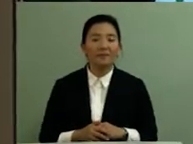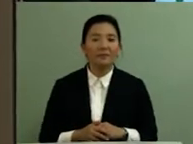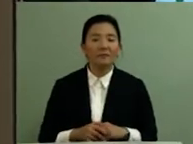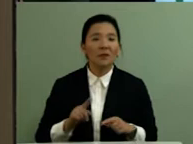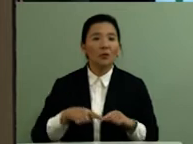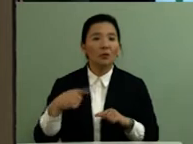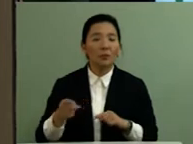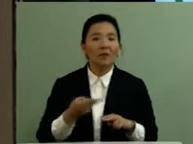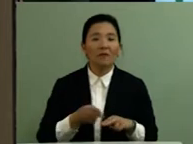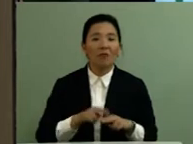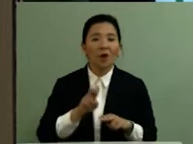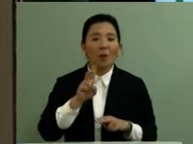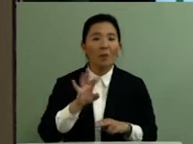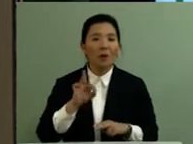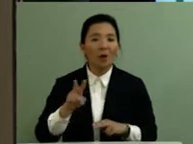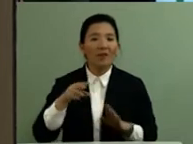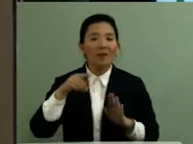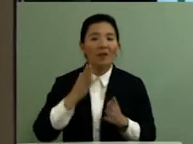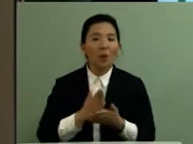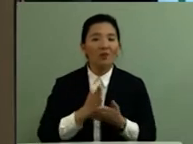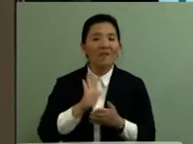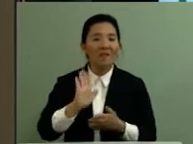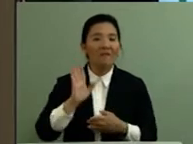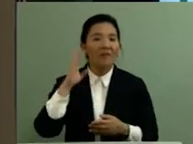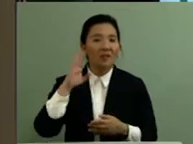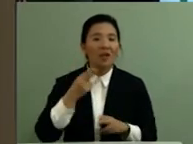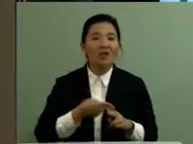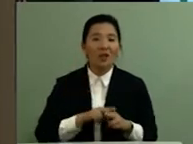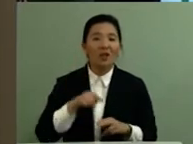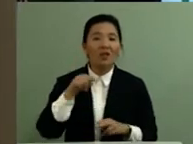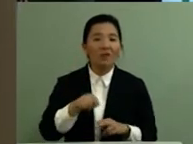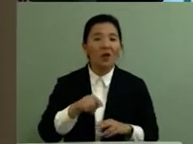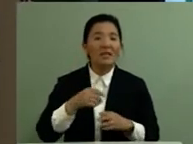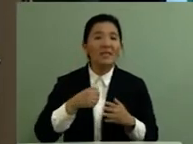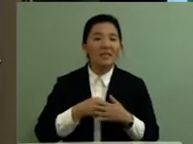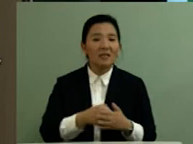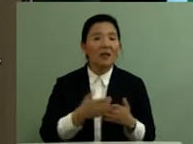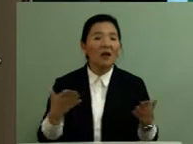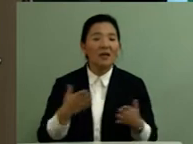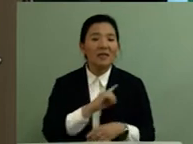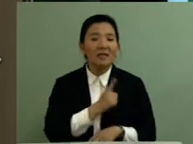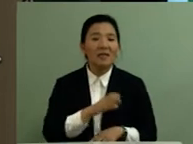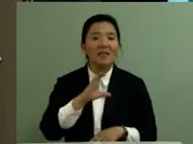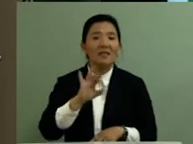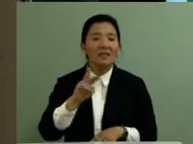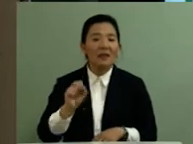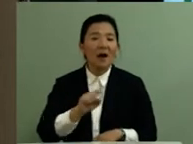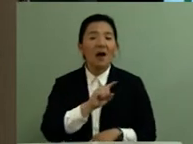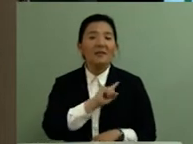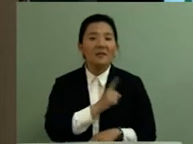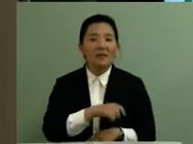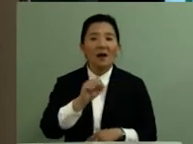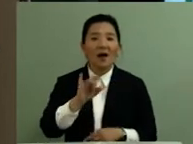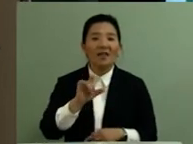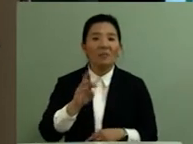Кроме того, блок находится в воде. Значит, на него действует какая сила? Сила Архимеда. Как она направлена?